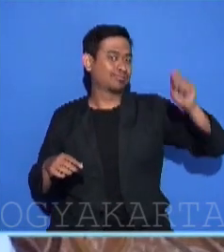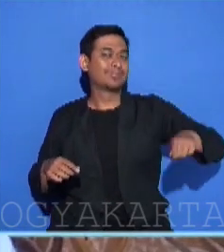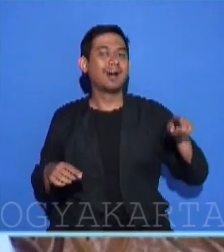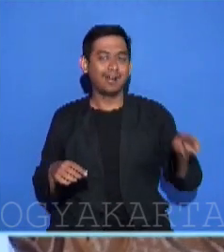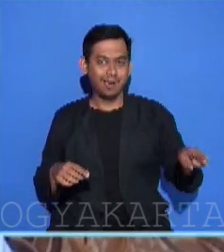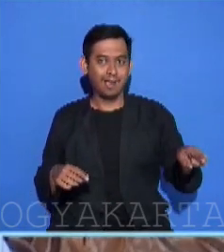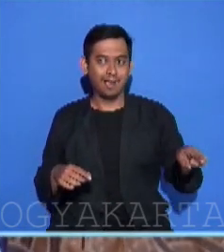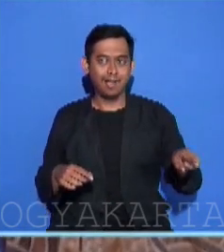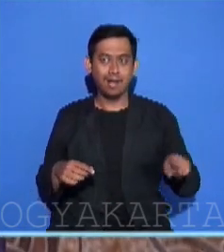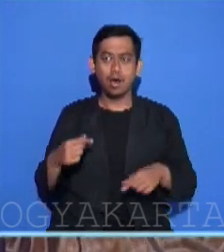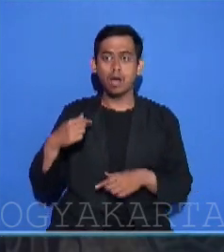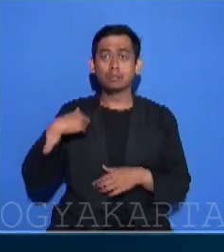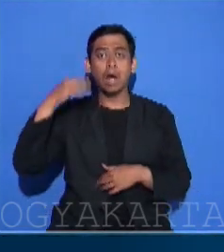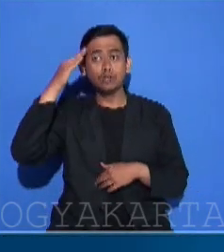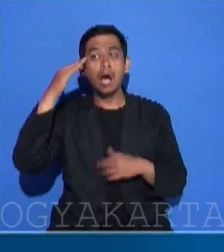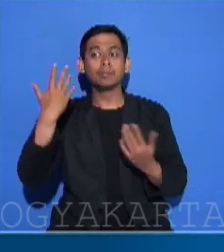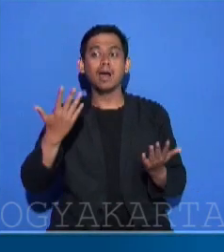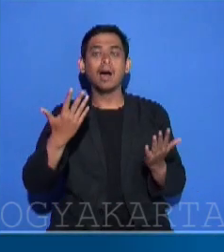Yang saya paling tahu adalah aturan.